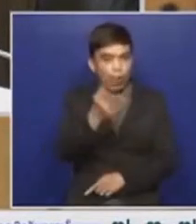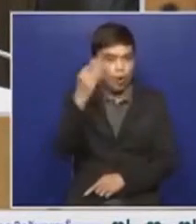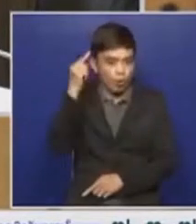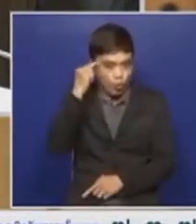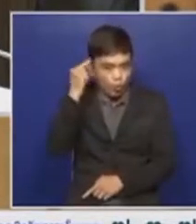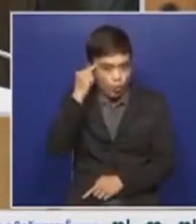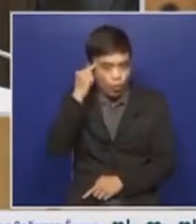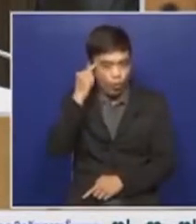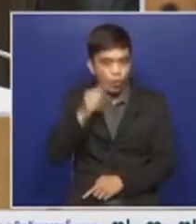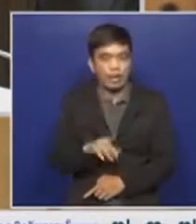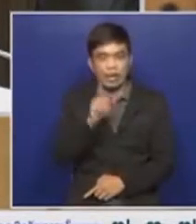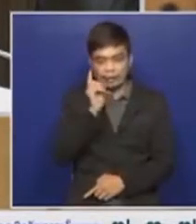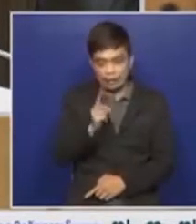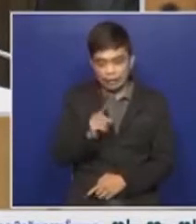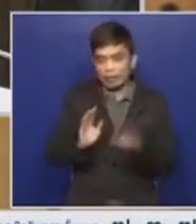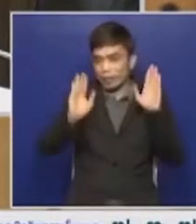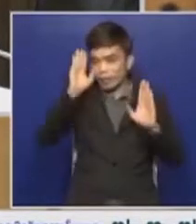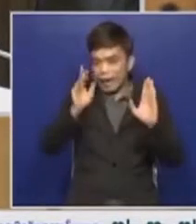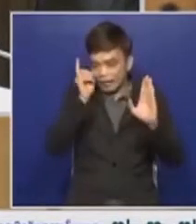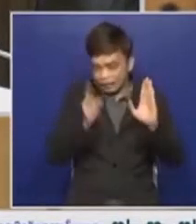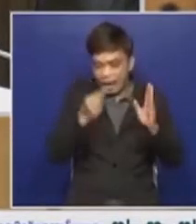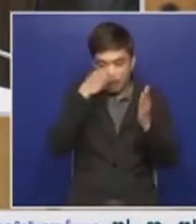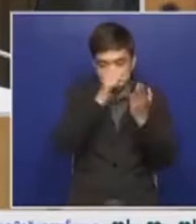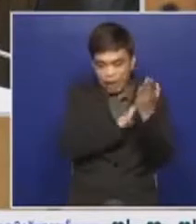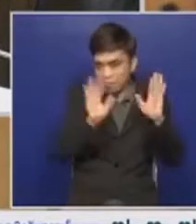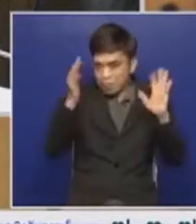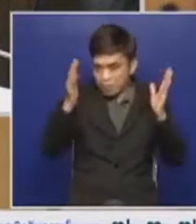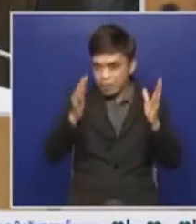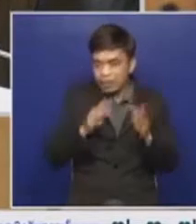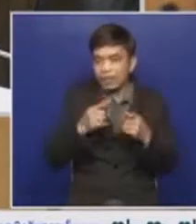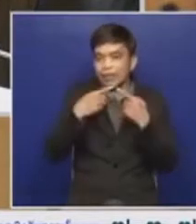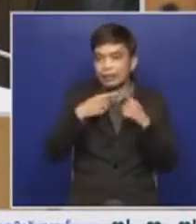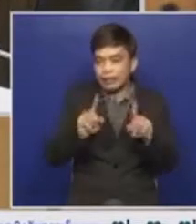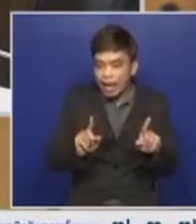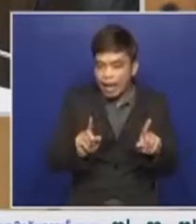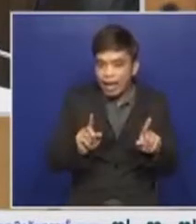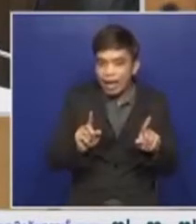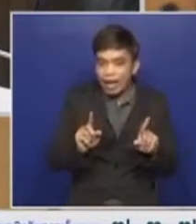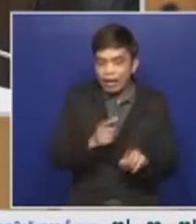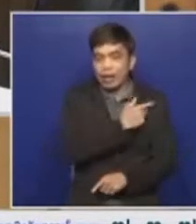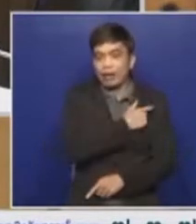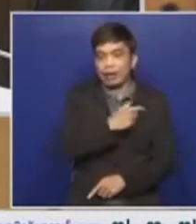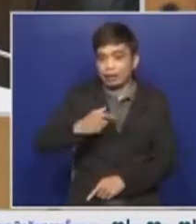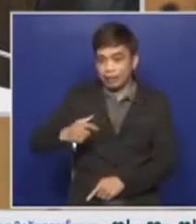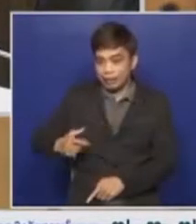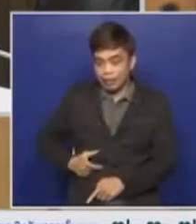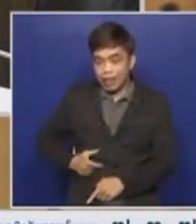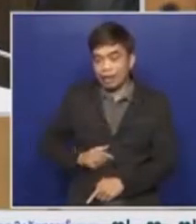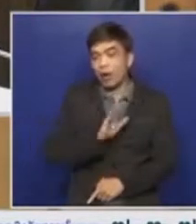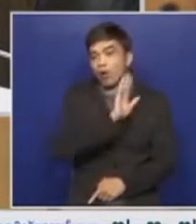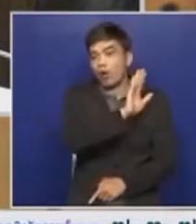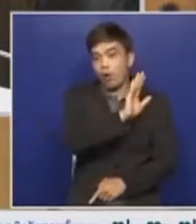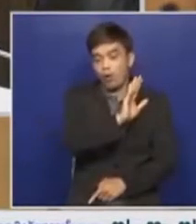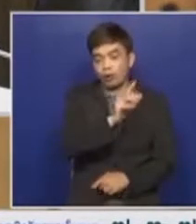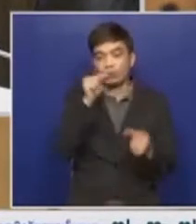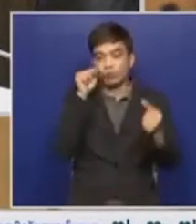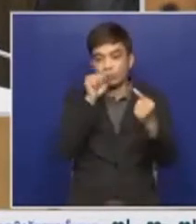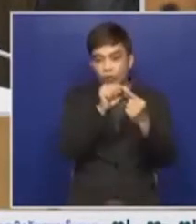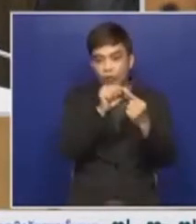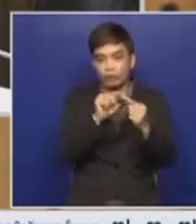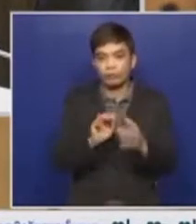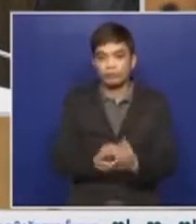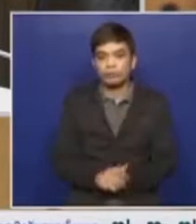บ้านเมืองของเราไม่ได้เป็นจริงๆแต่ยังรวมถึงสถานะของสถาบันพระมหากษัตริย์ต่อการเมืองไทยอีกด้วย